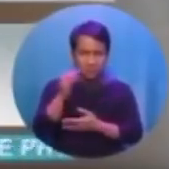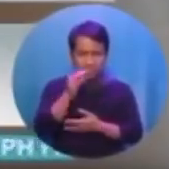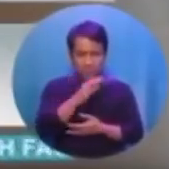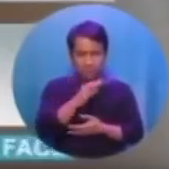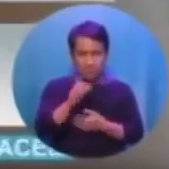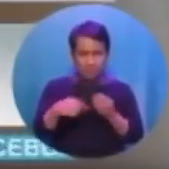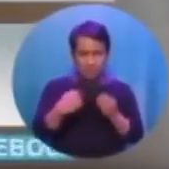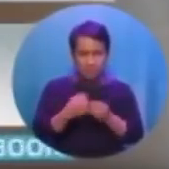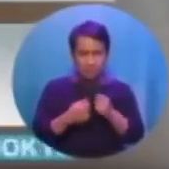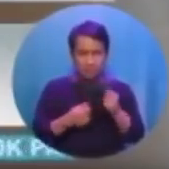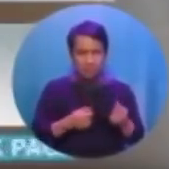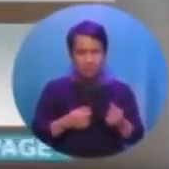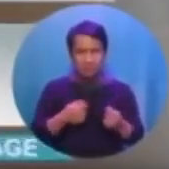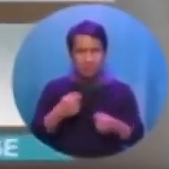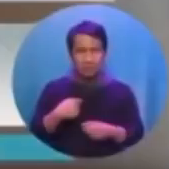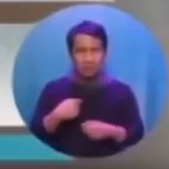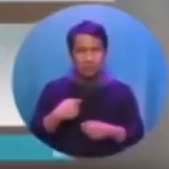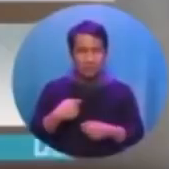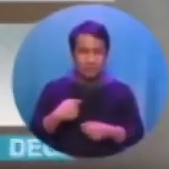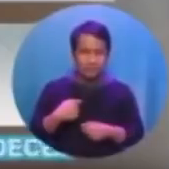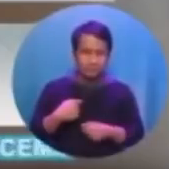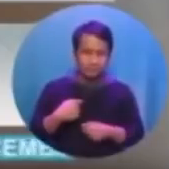Una, pinakauna sir,